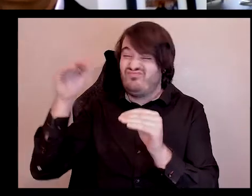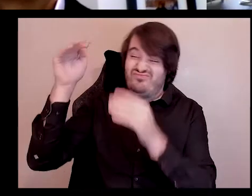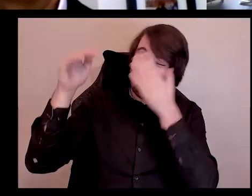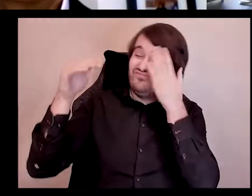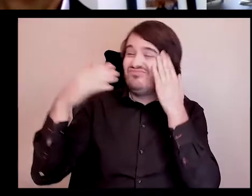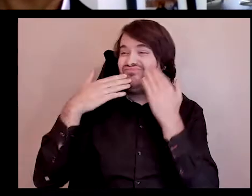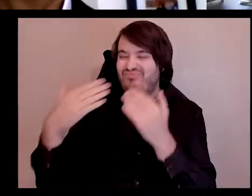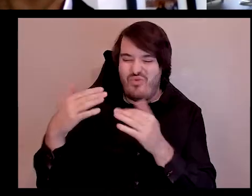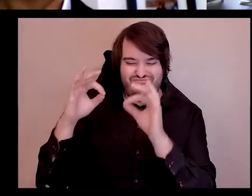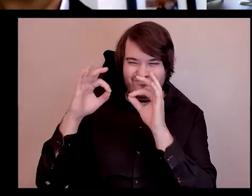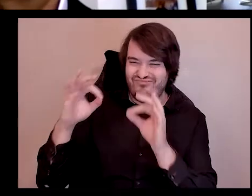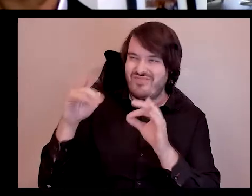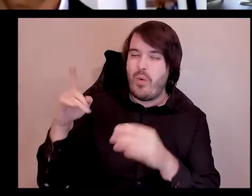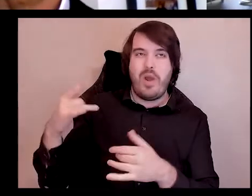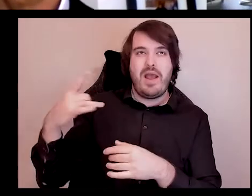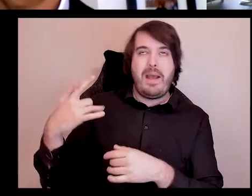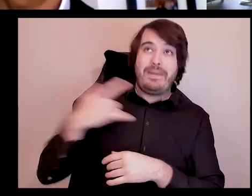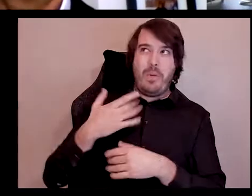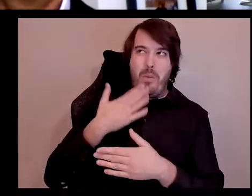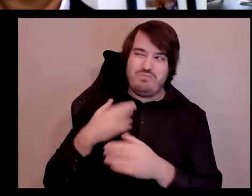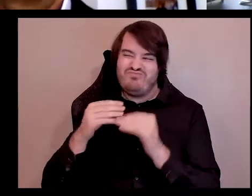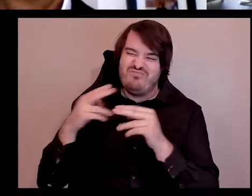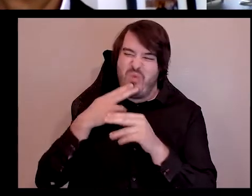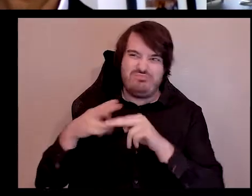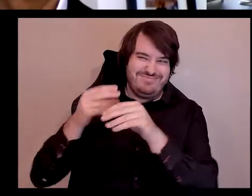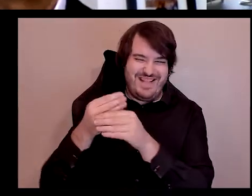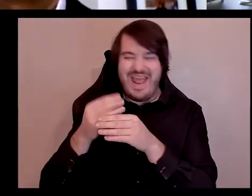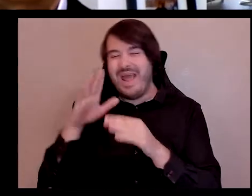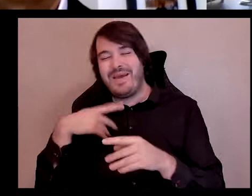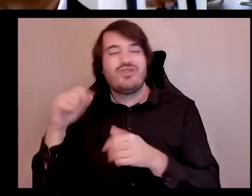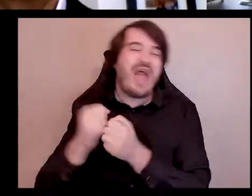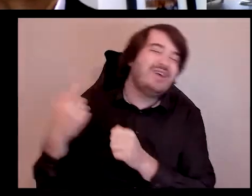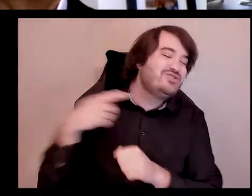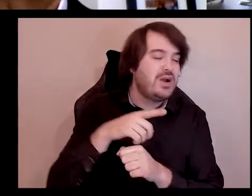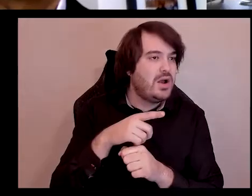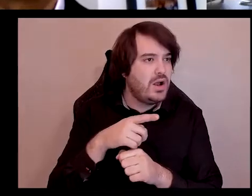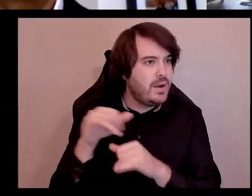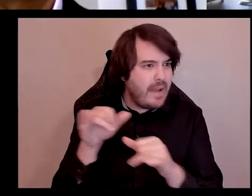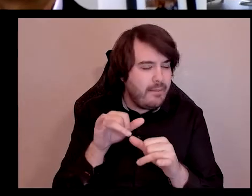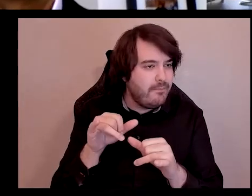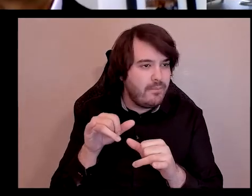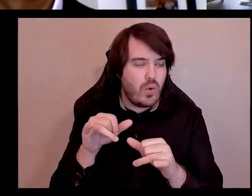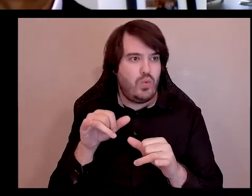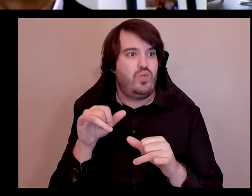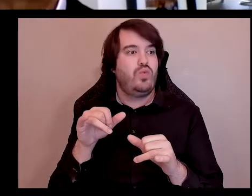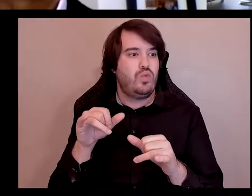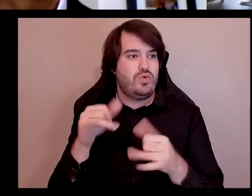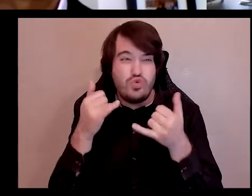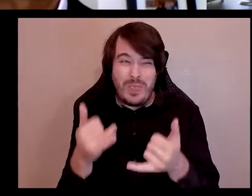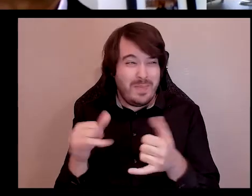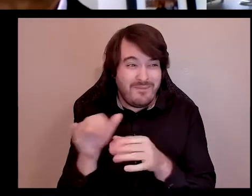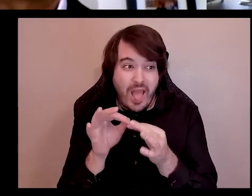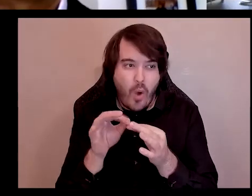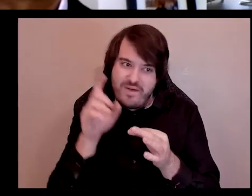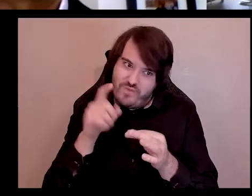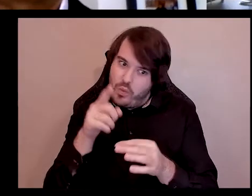entreprise, que j'ai gravi tous les échelons et que je suis au-dessus de ces échelons-là, que j'ai eu une appréciation spéciale, est-ce que je suis en mesure de